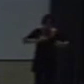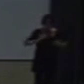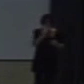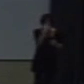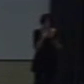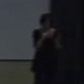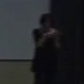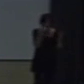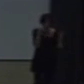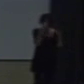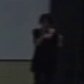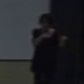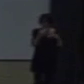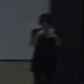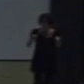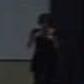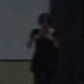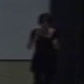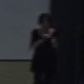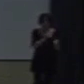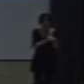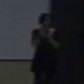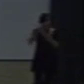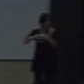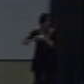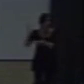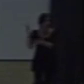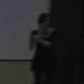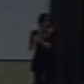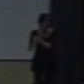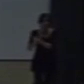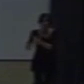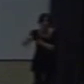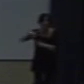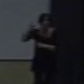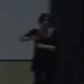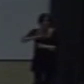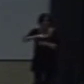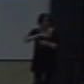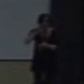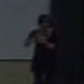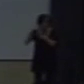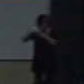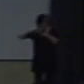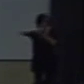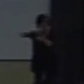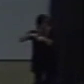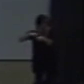és necessari fer imatges per l'arxiu, que potser no siguin tan singulars, però que serveixin per il·lustrar una altra informació de més endavant.